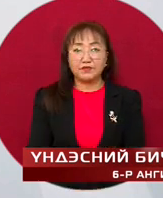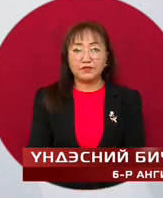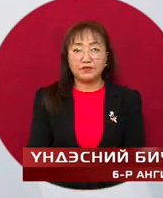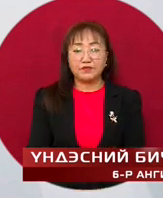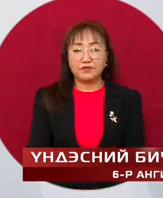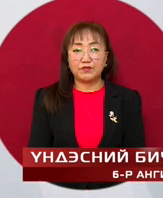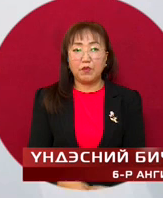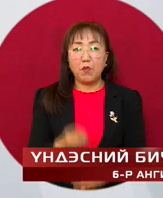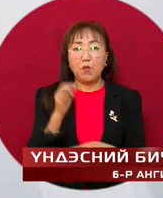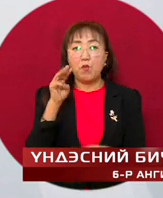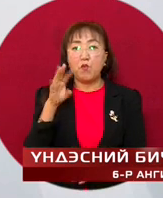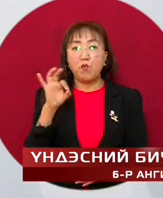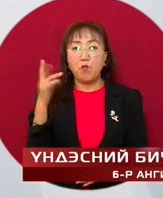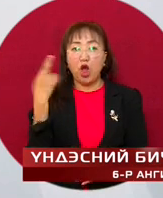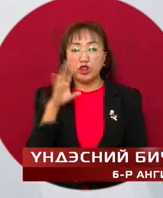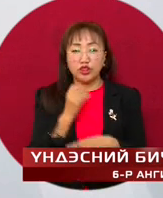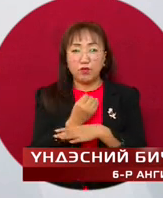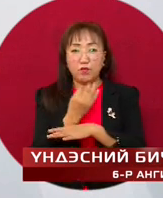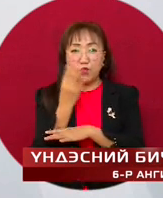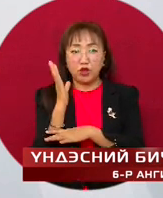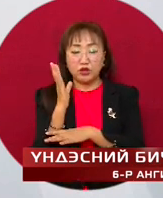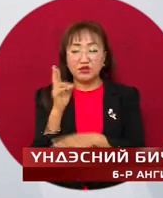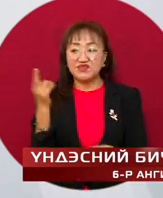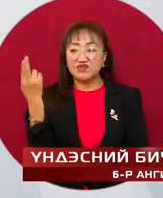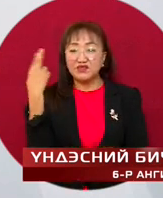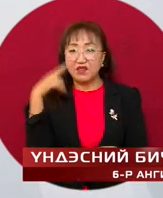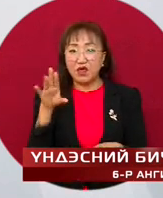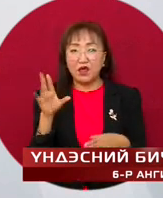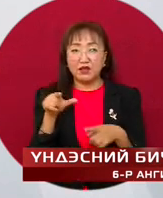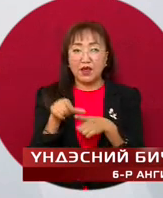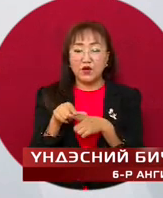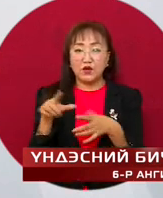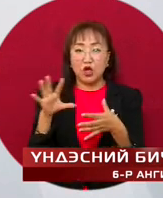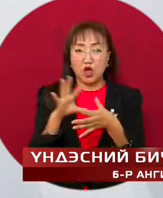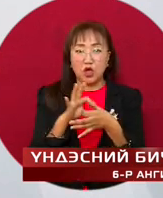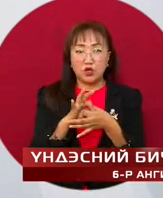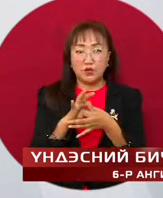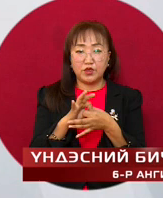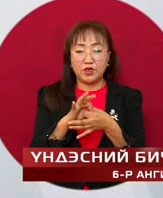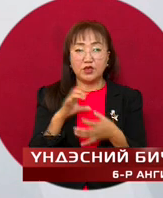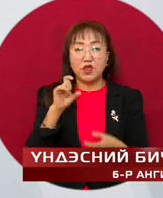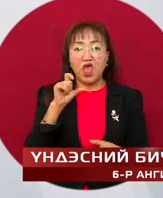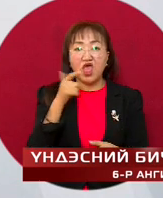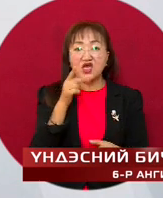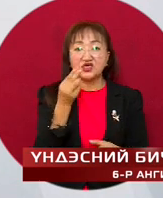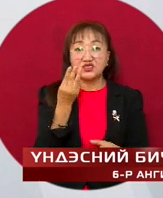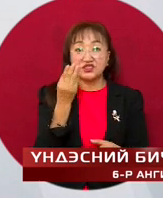За мод гэдэг үг. Модод дээ даврыг залгахад ихшгэр төгсөг учраас шууд залгсан